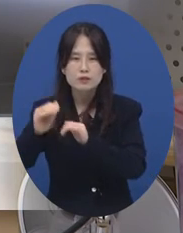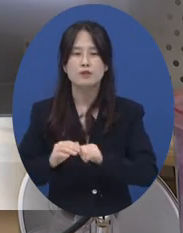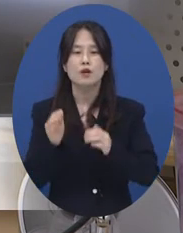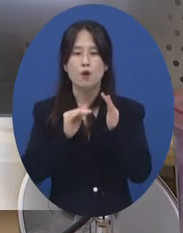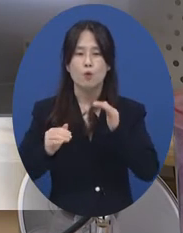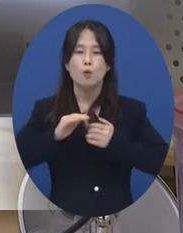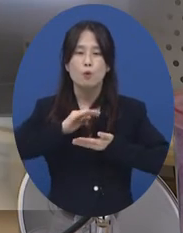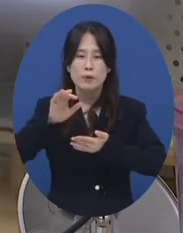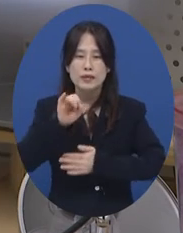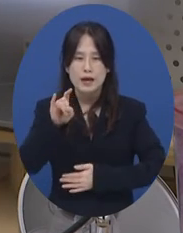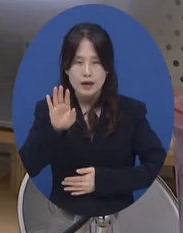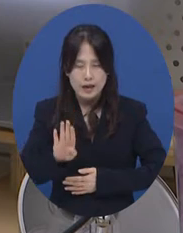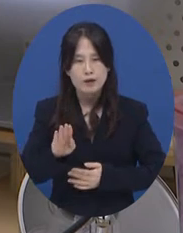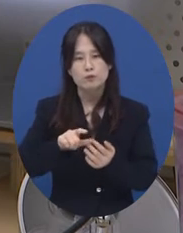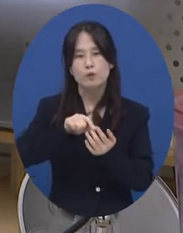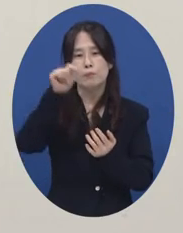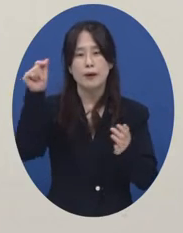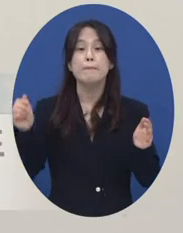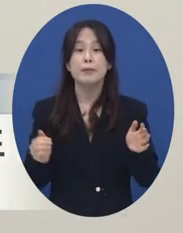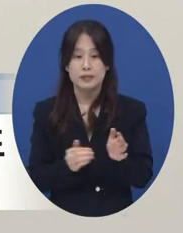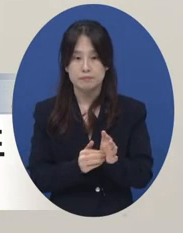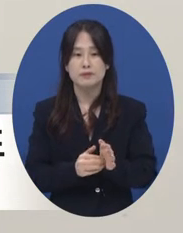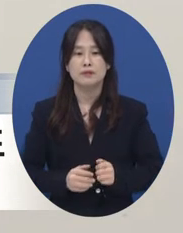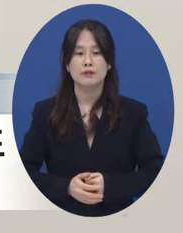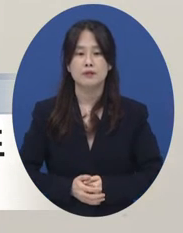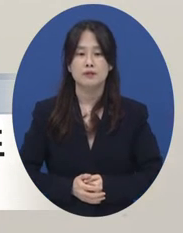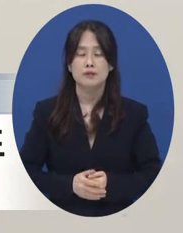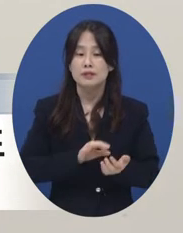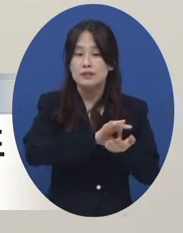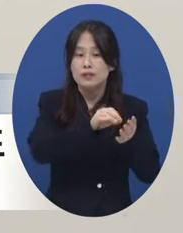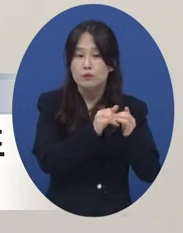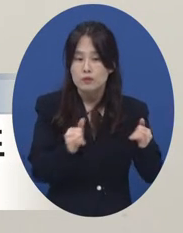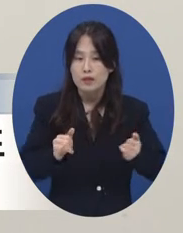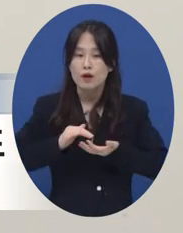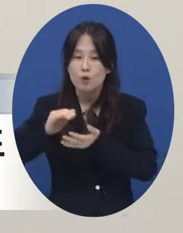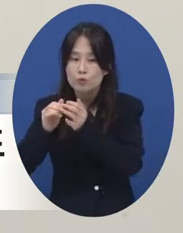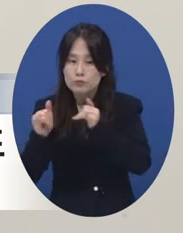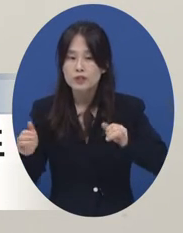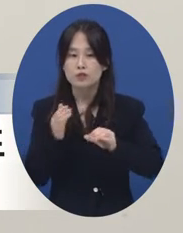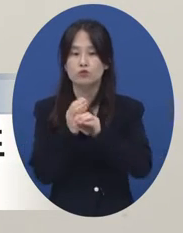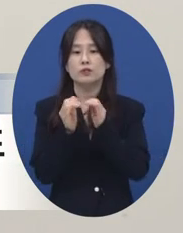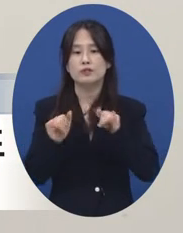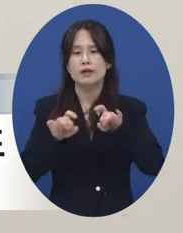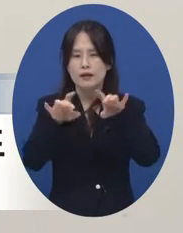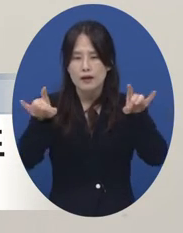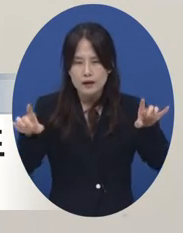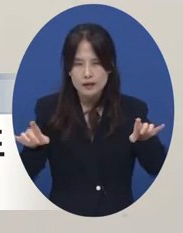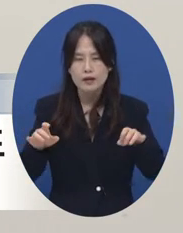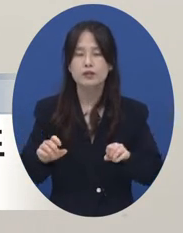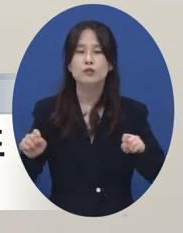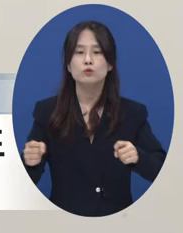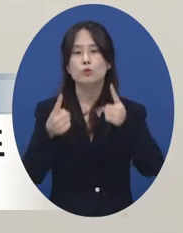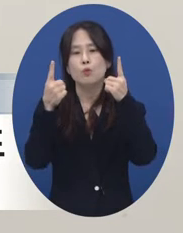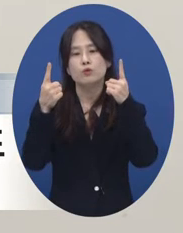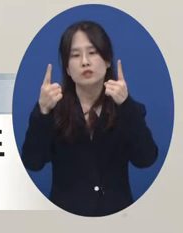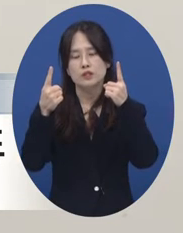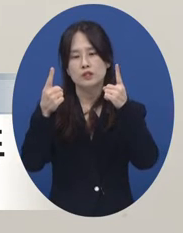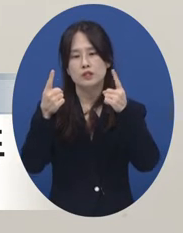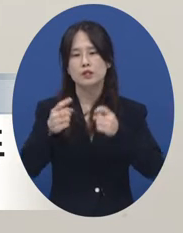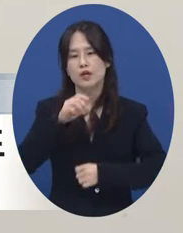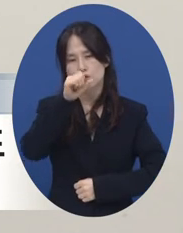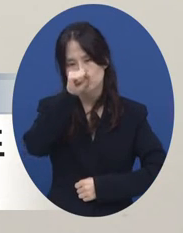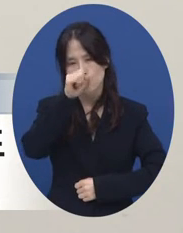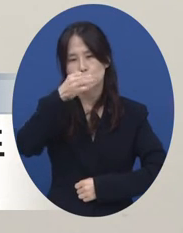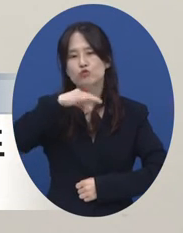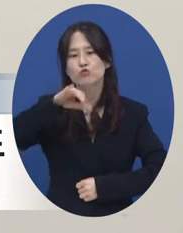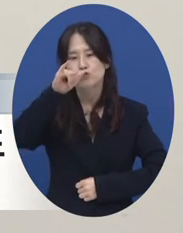우선협상자로 선정 됐습니다 소비자 공급자 중개자 각각의 주체들이 좀 상생할 수